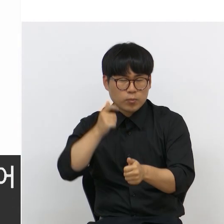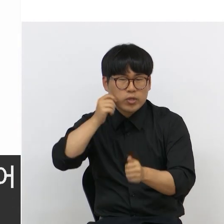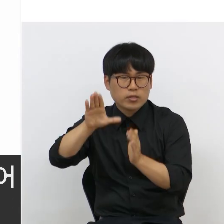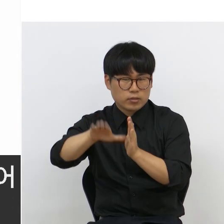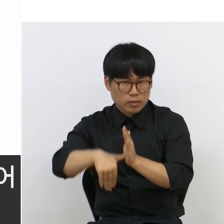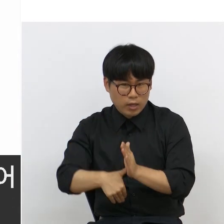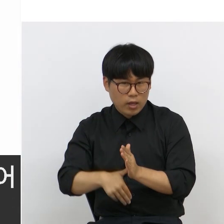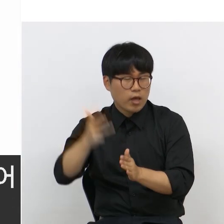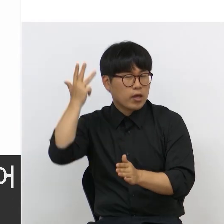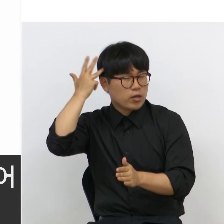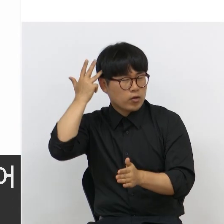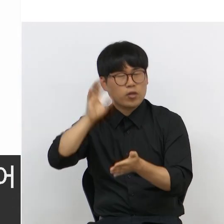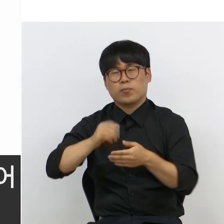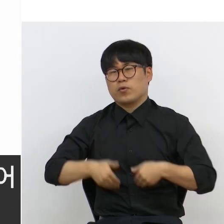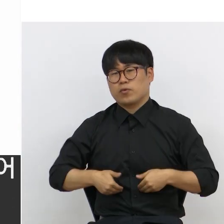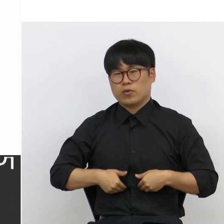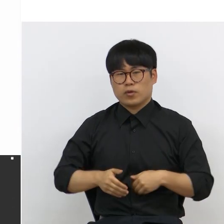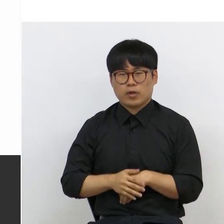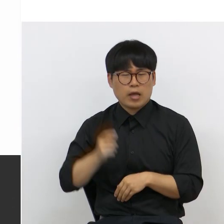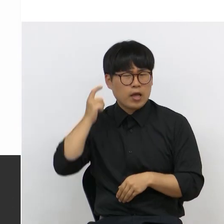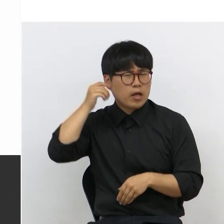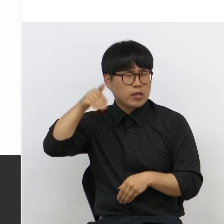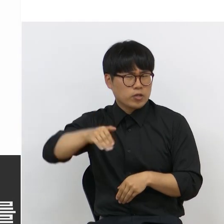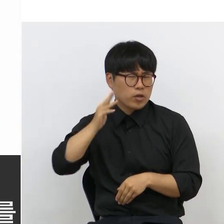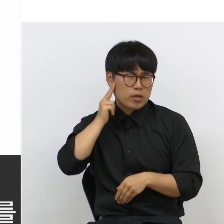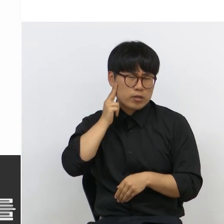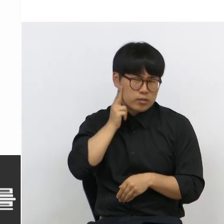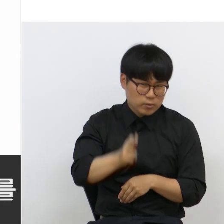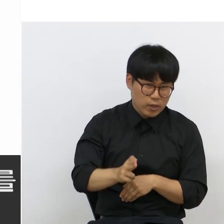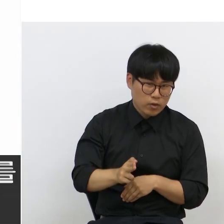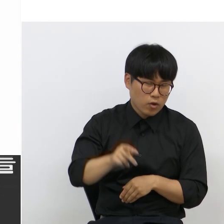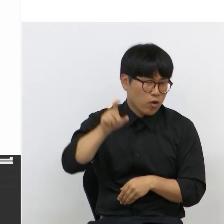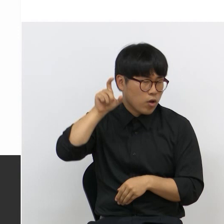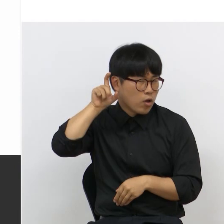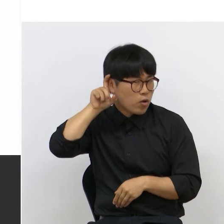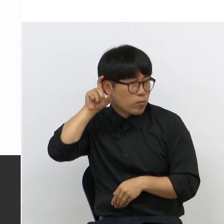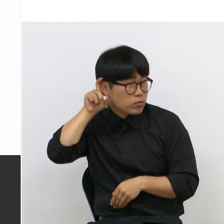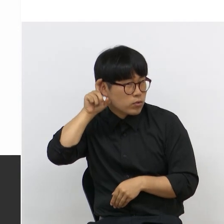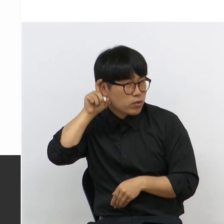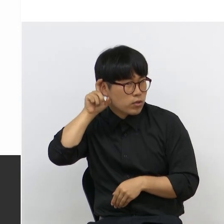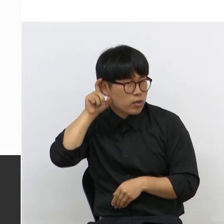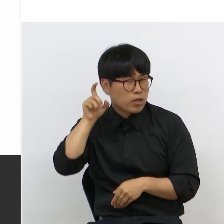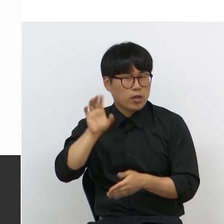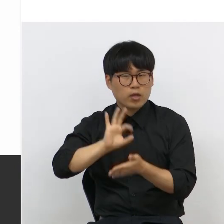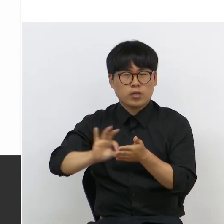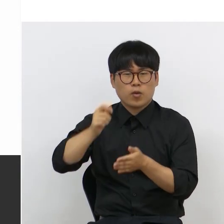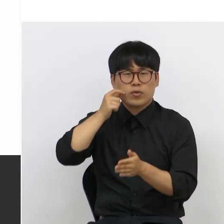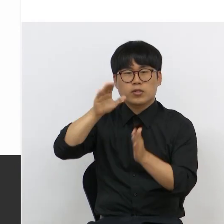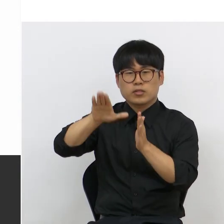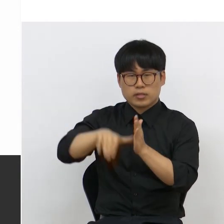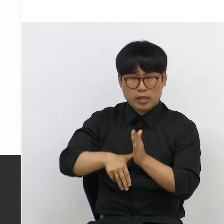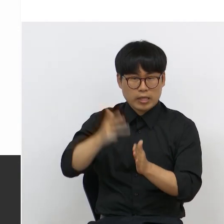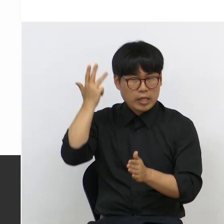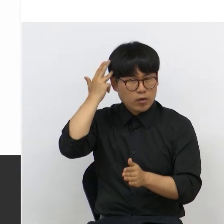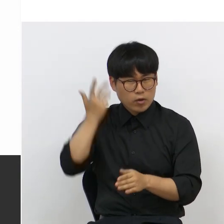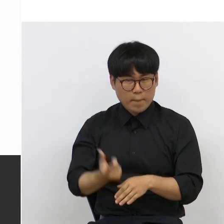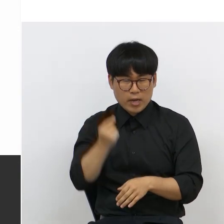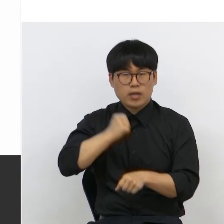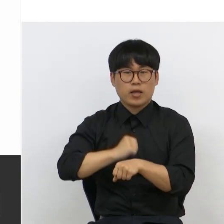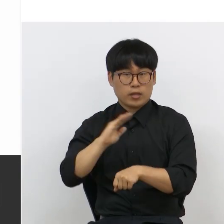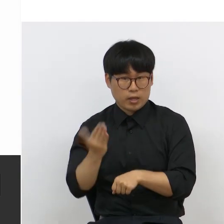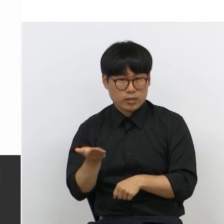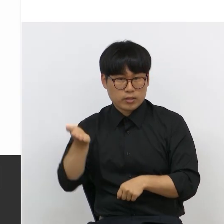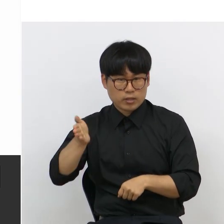그러면 인공화호를 해야겠죠. 난청이 아주 심해서 뭐 보청기조차 아무 소용이 없다. 그러면 인공화호를 좀 빨리 할 수도